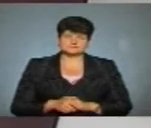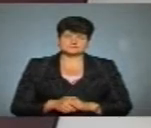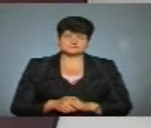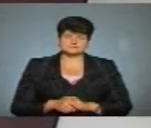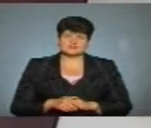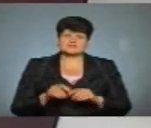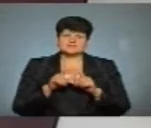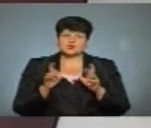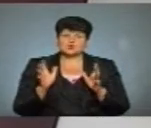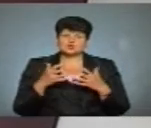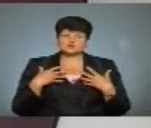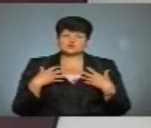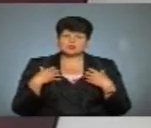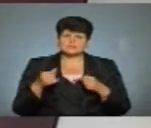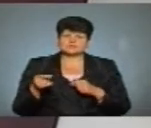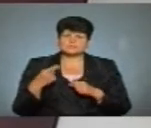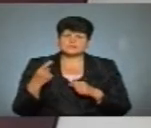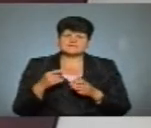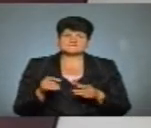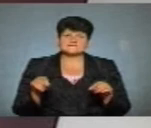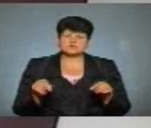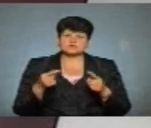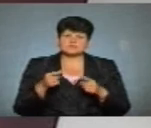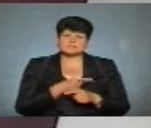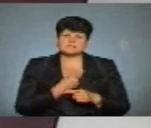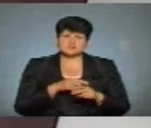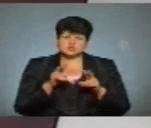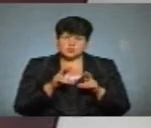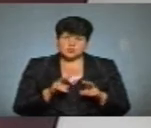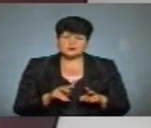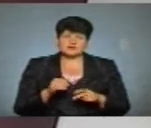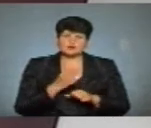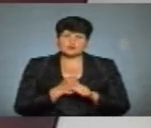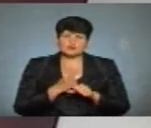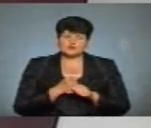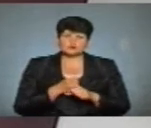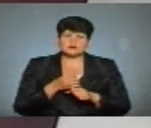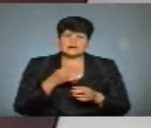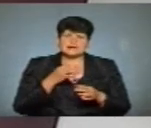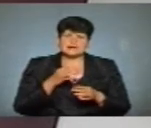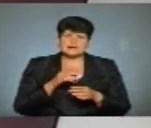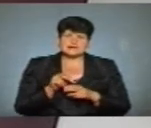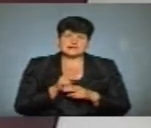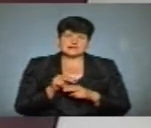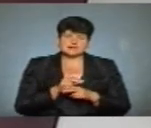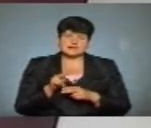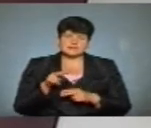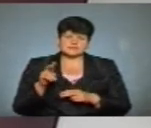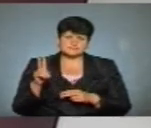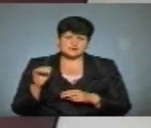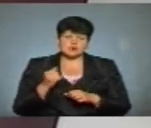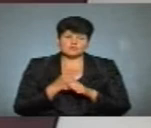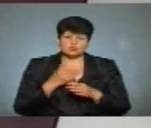У закладах охорони здоров'я Тернопільщини відновлять медичні огляди і роботу лікарсько-консультативних комісій. Натомість роботу